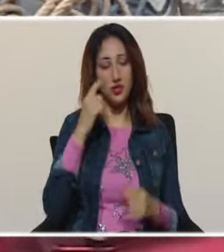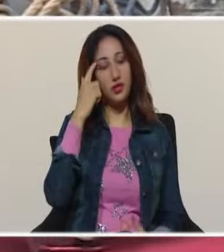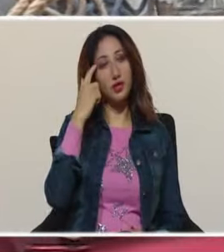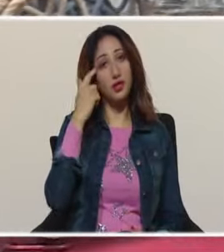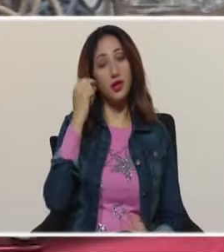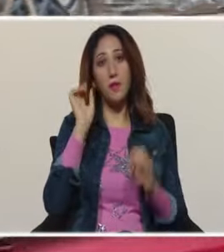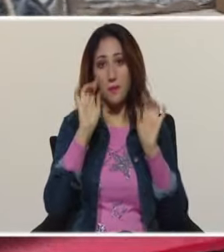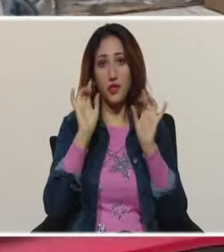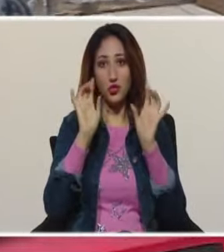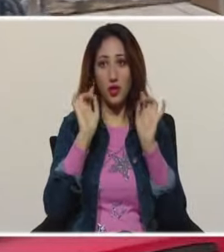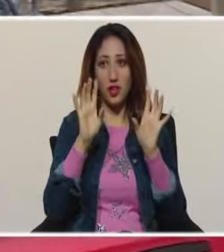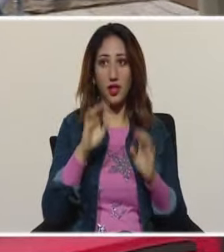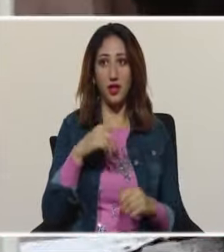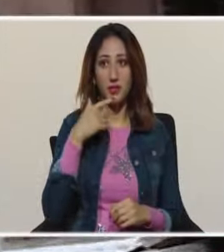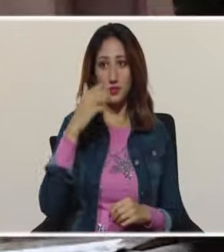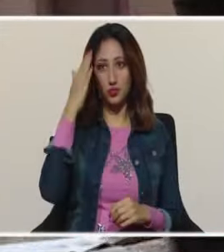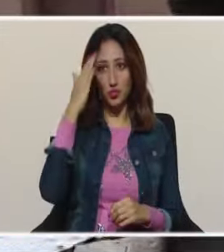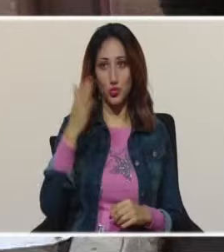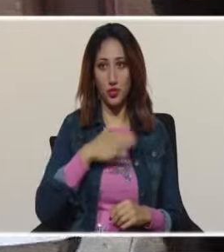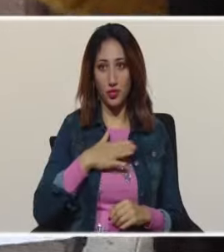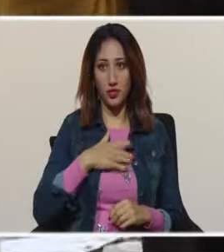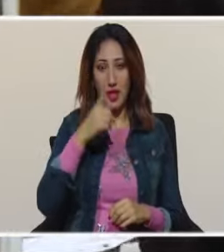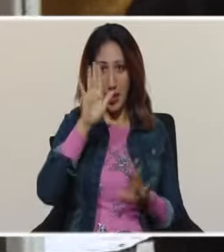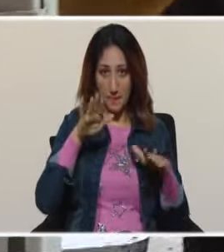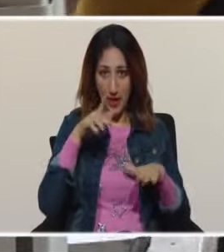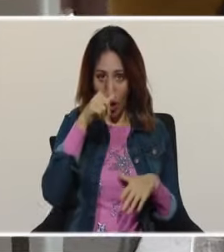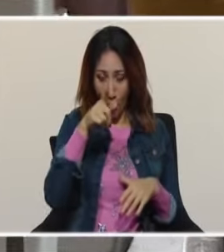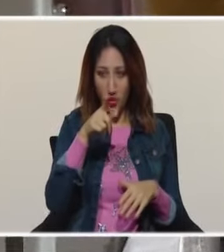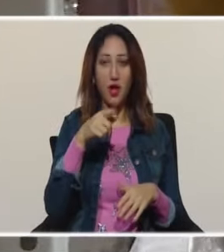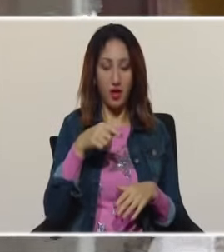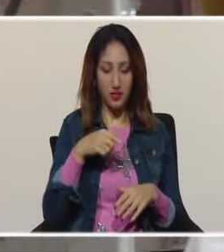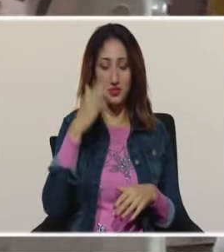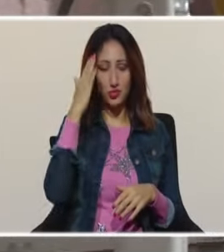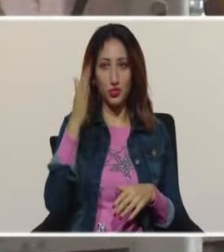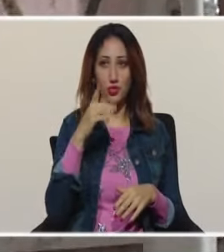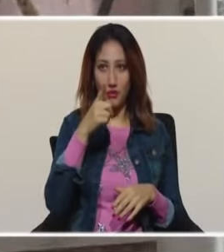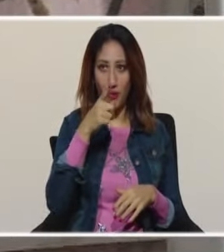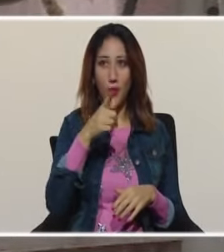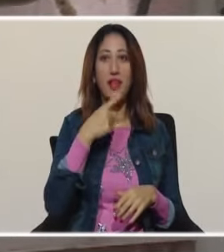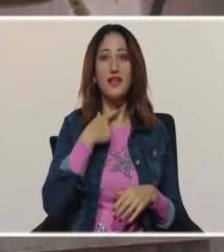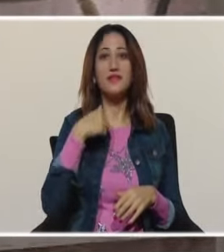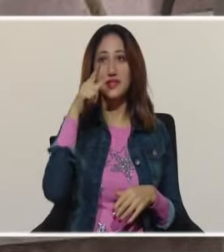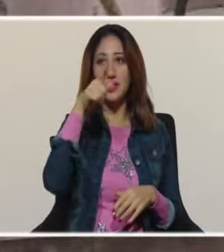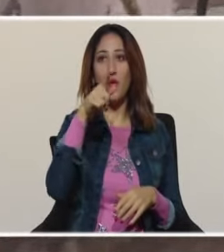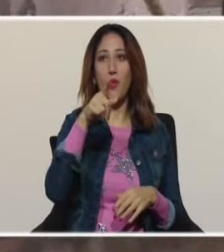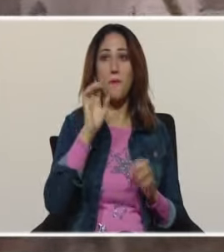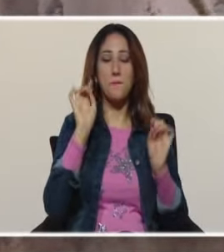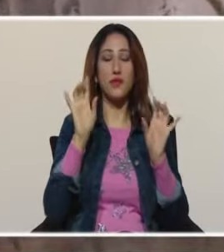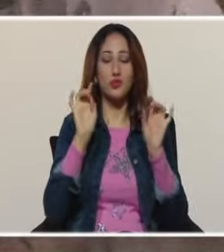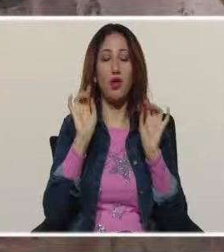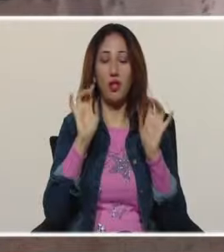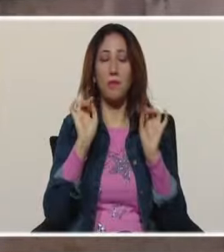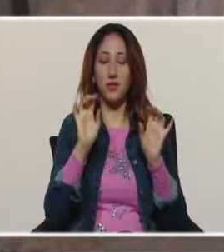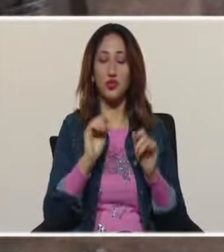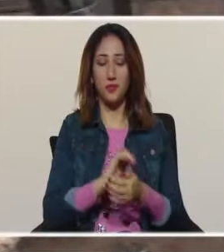شاء الله حلوه. تسلم ايديك اللي كان نفسك فيها. جميله. تسلم ايديك، وهي فعلا نفسي فيها ما شاء الله.